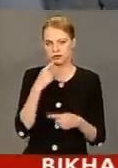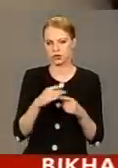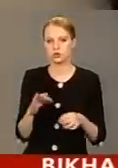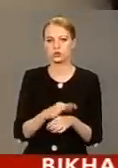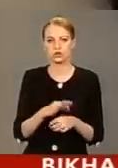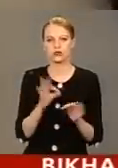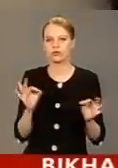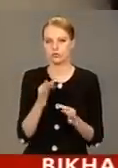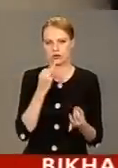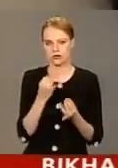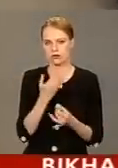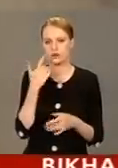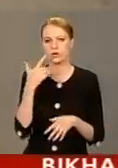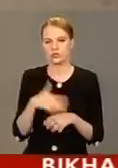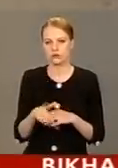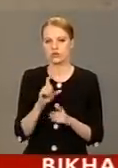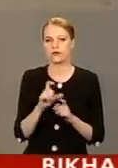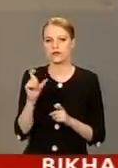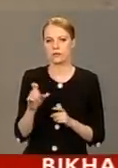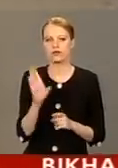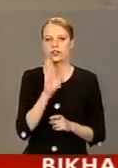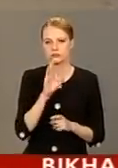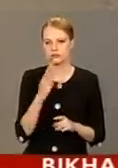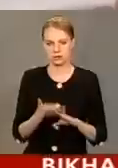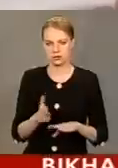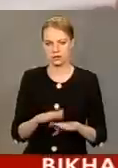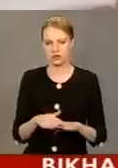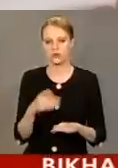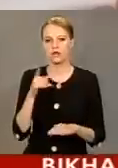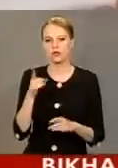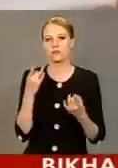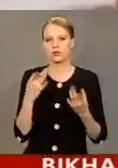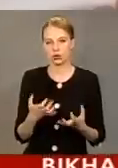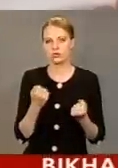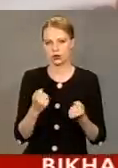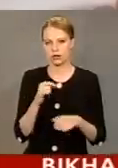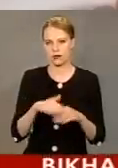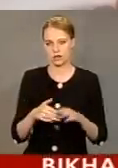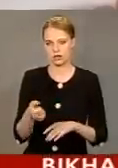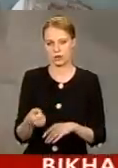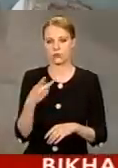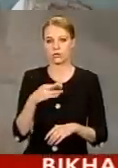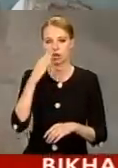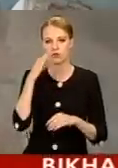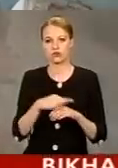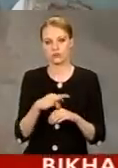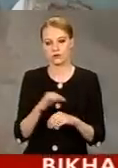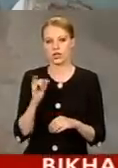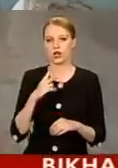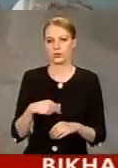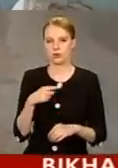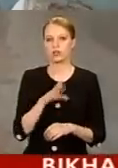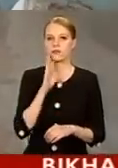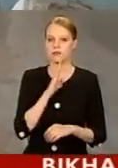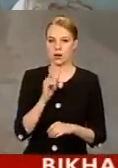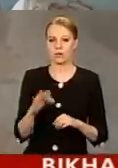дружиною ні про що не говорить. Розуміє, відповідати йому Тетяні складно. Він просто тримає її за руку. Для чоловіка та доньки вона,